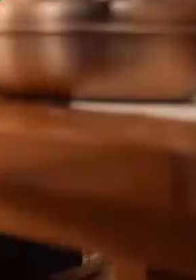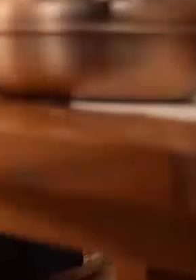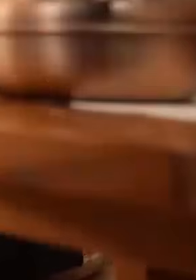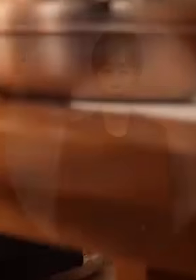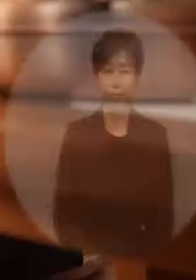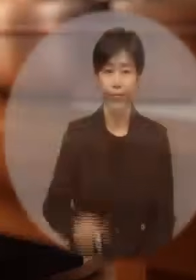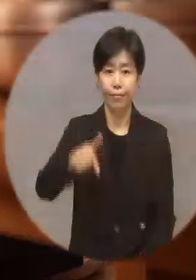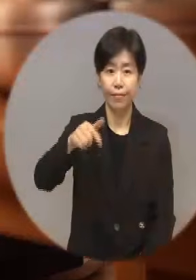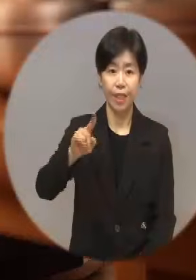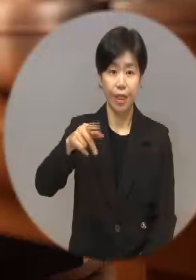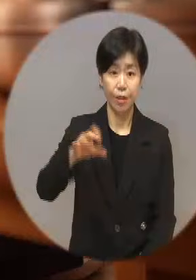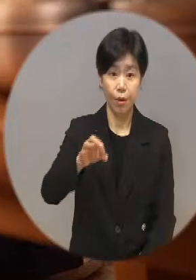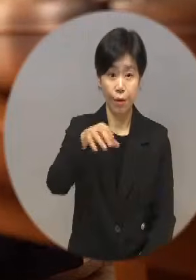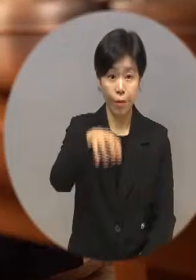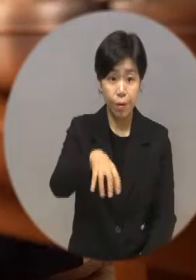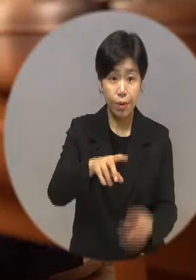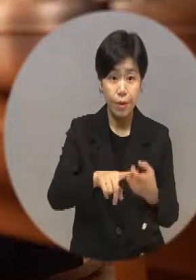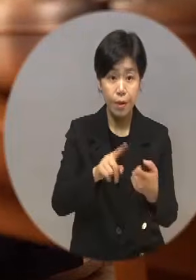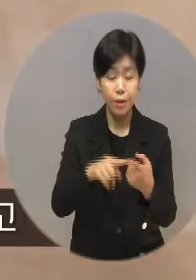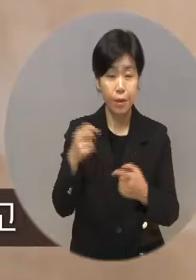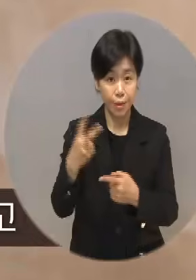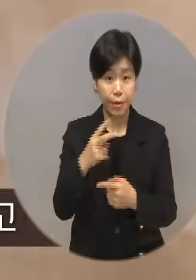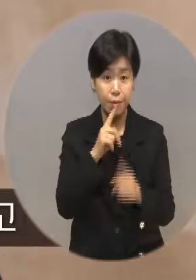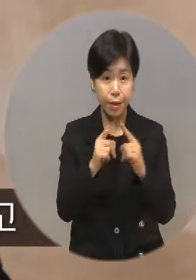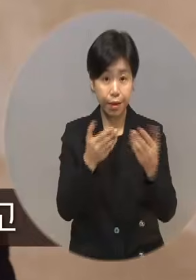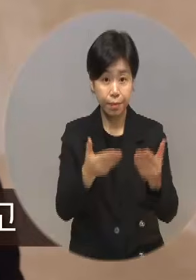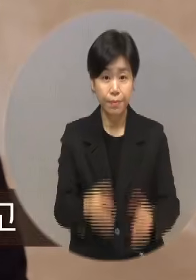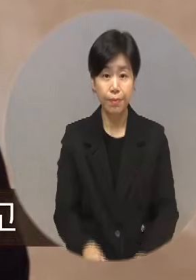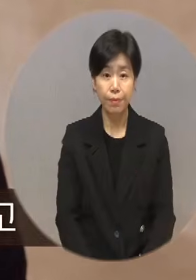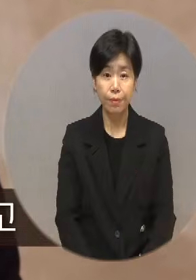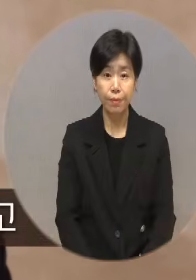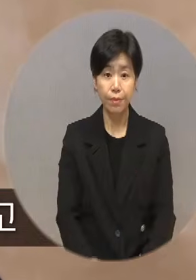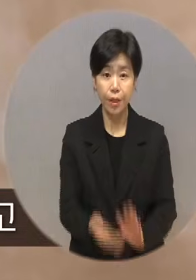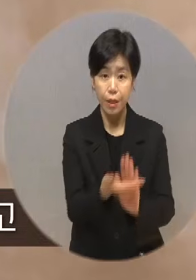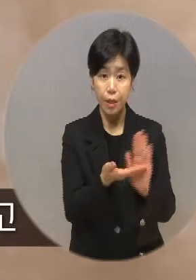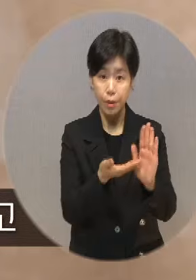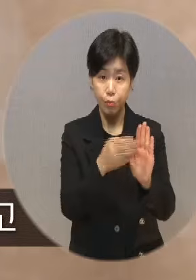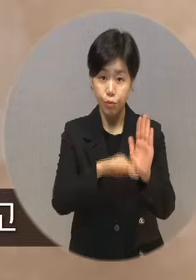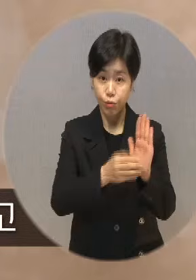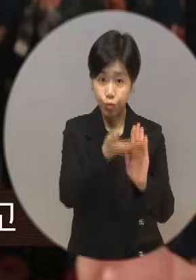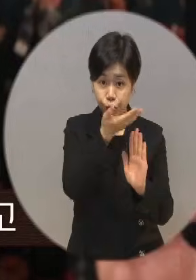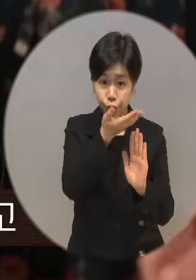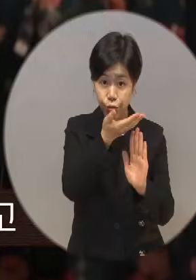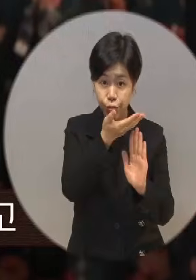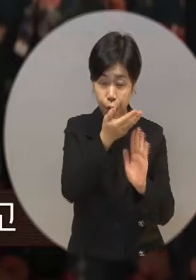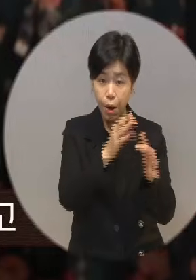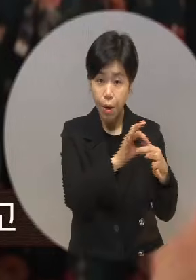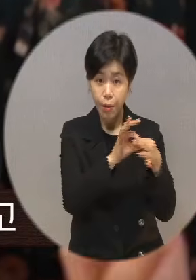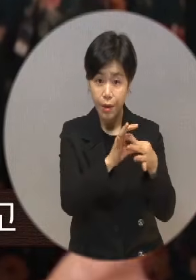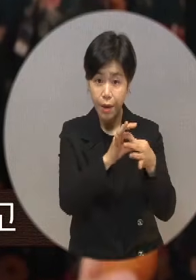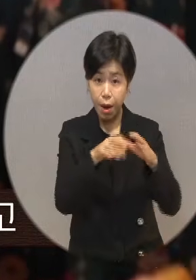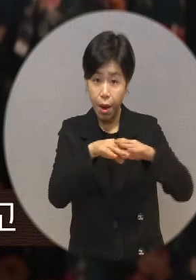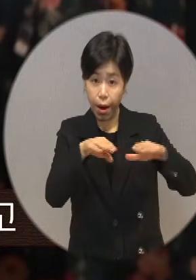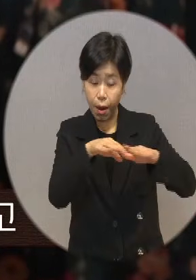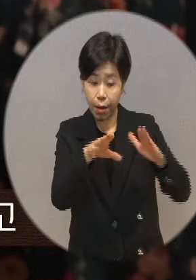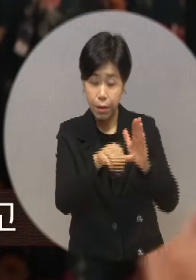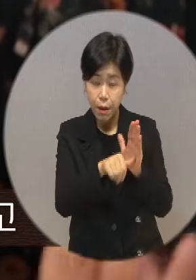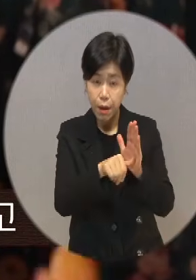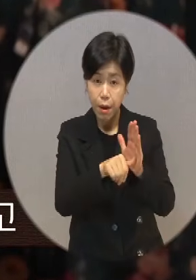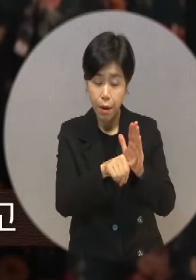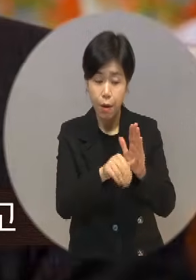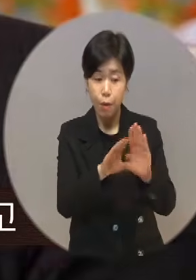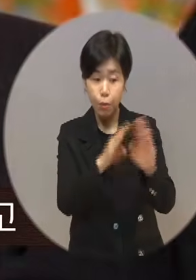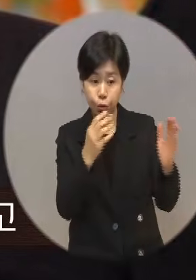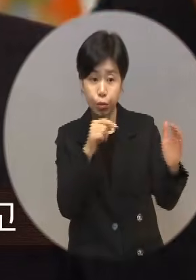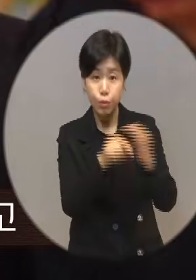개성에 대한 이야기로 잠깐 선을 넘어가 보면 개성이 우리 남북 관계가 풀리면서 일종도 개방이 되기도 하고